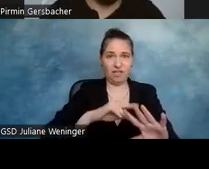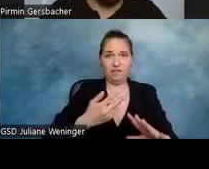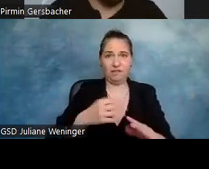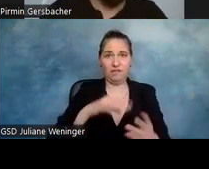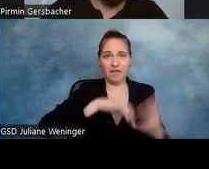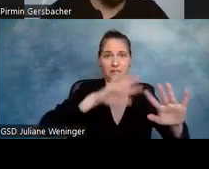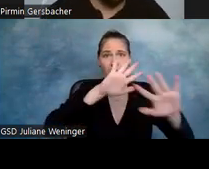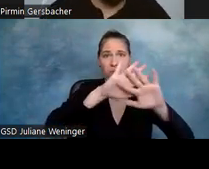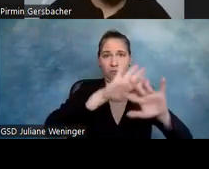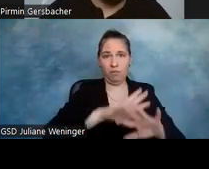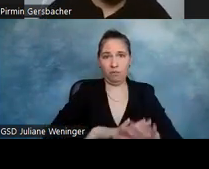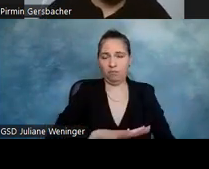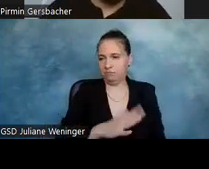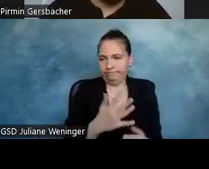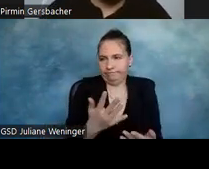sich überlagern.